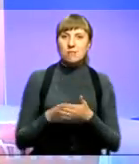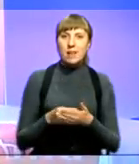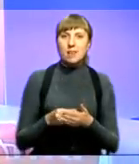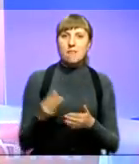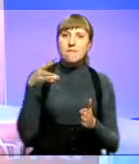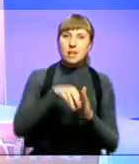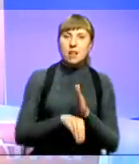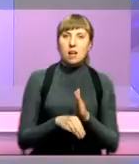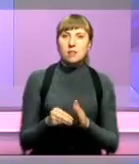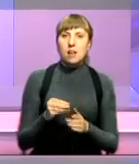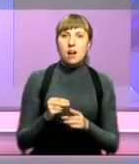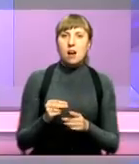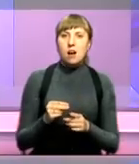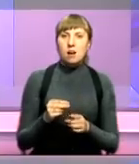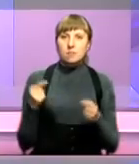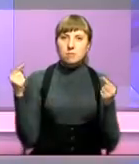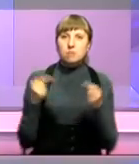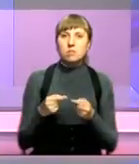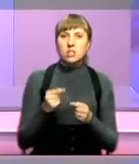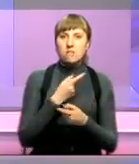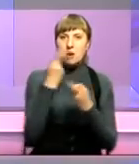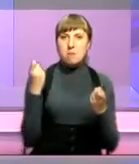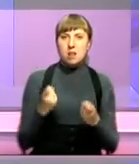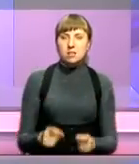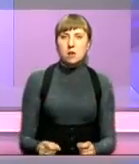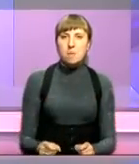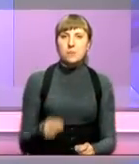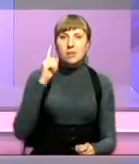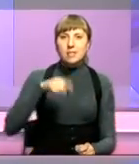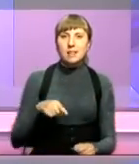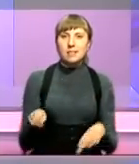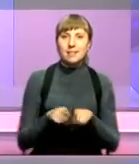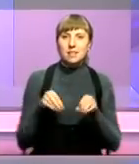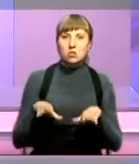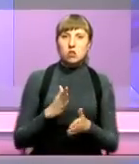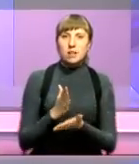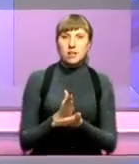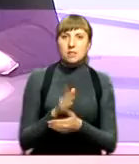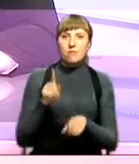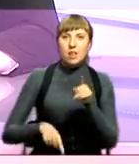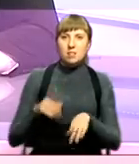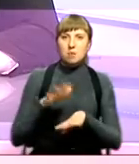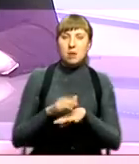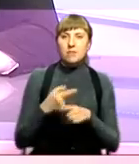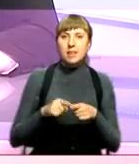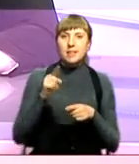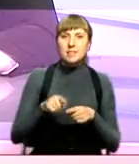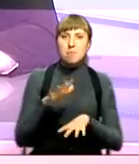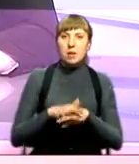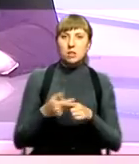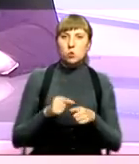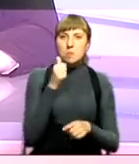вклады, например? Отвечает ли эта информация действительности? Вы знаете, такие решения есть у некоторых банков. Это те банки, которые